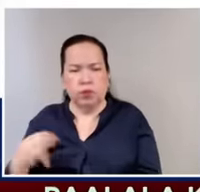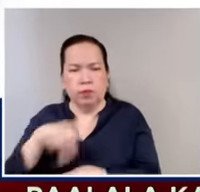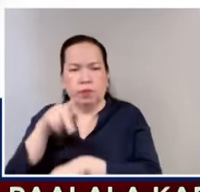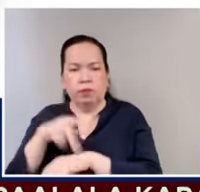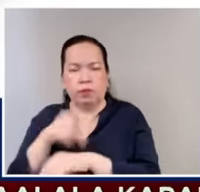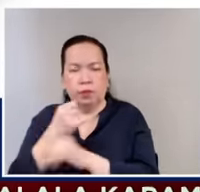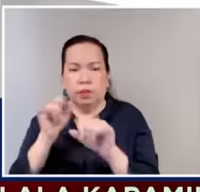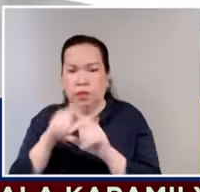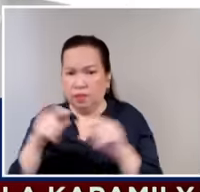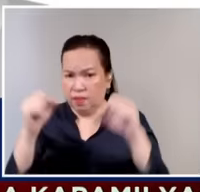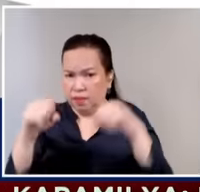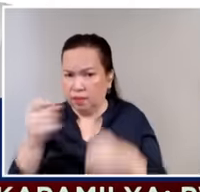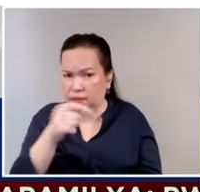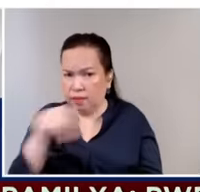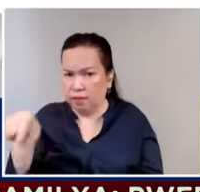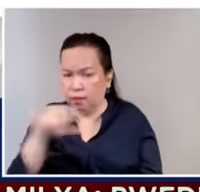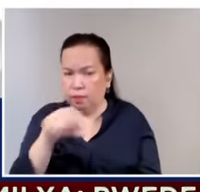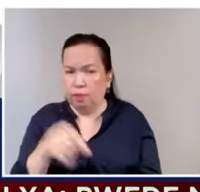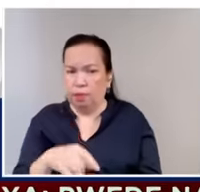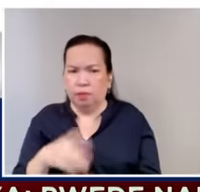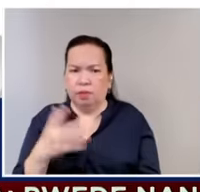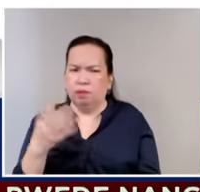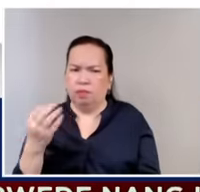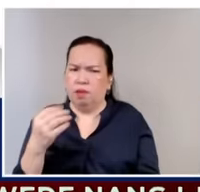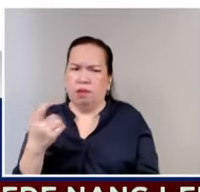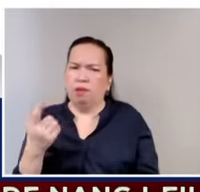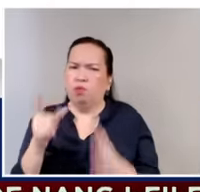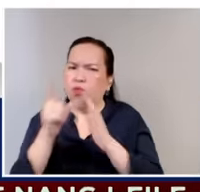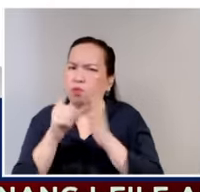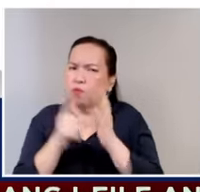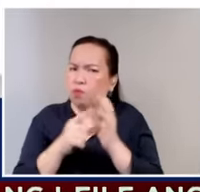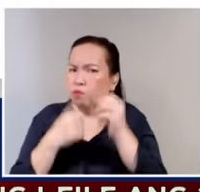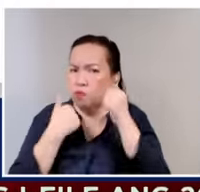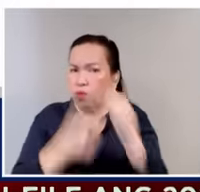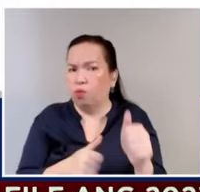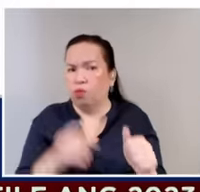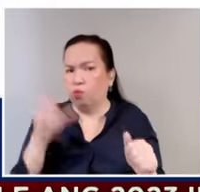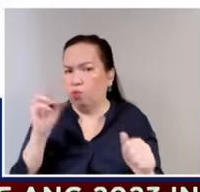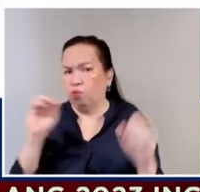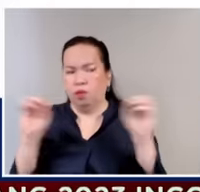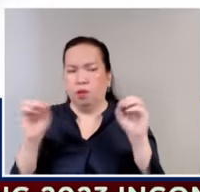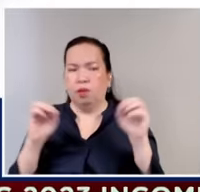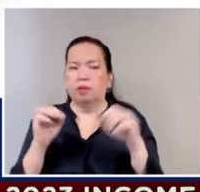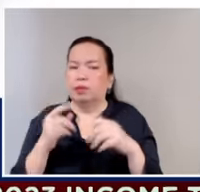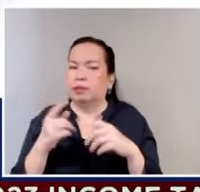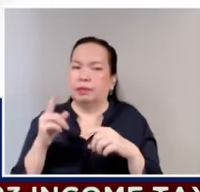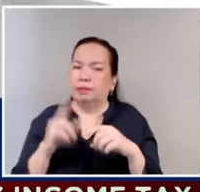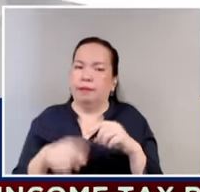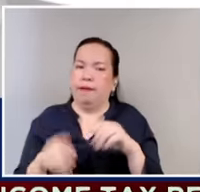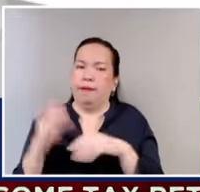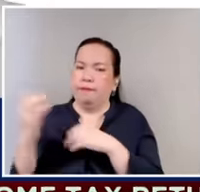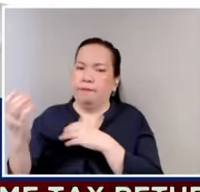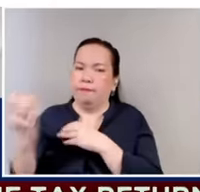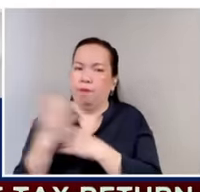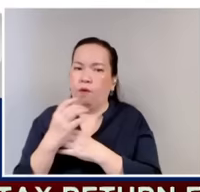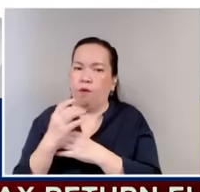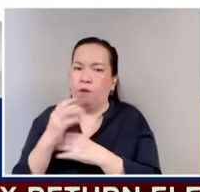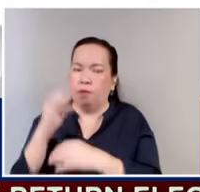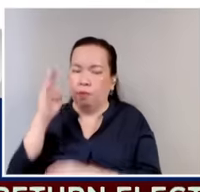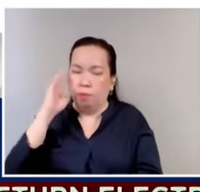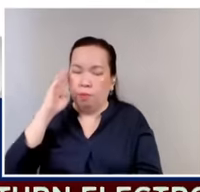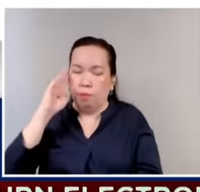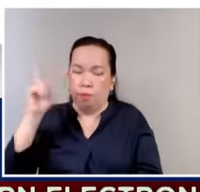meron man. Hindi rin legally binding ang ganitong kasunduan, kaya hindi mapipilit ang Marcos administration